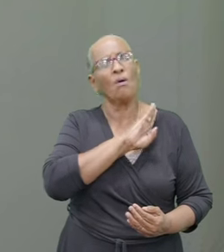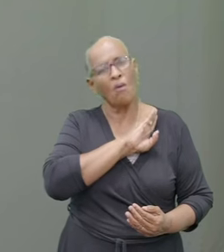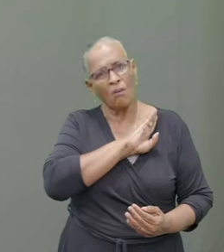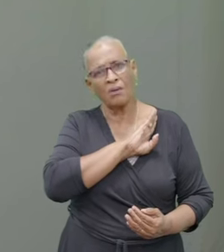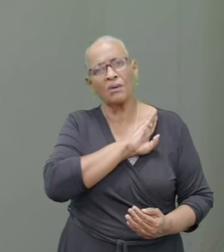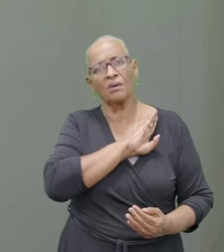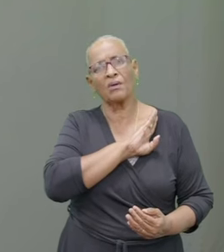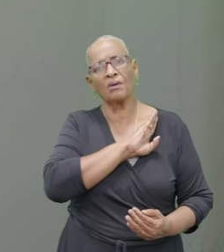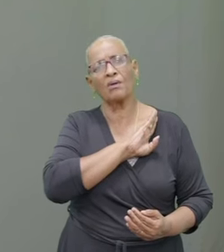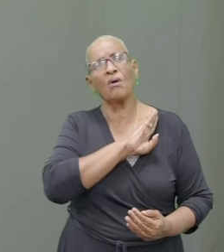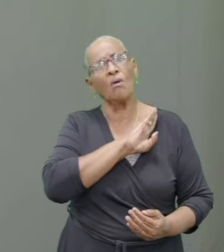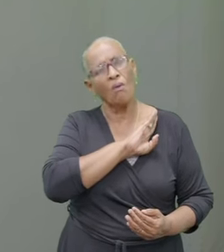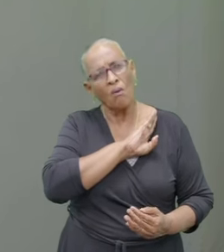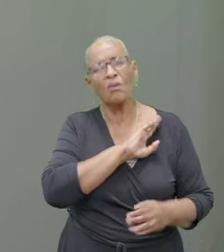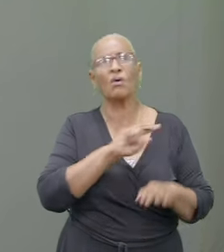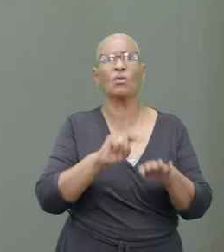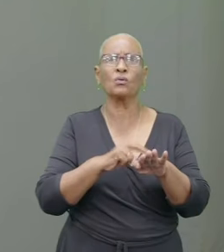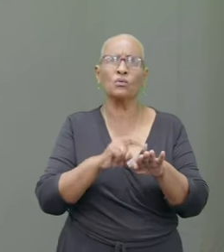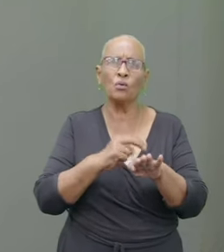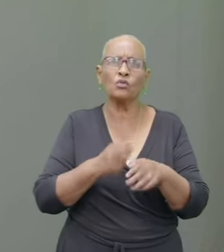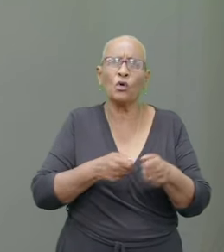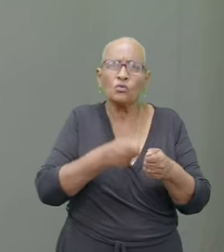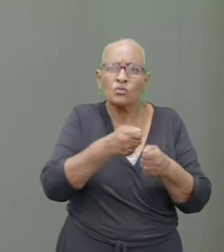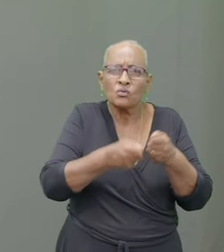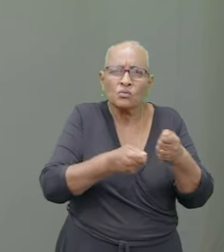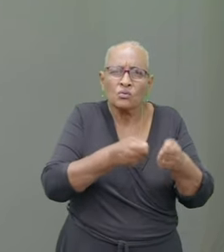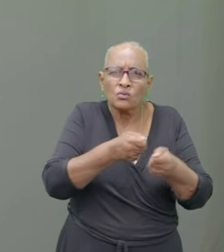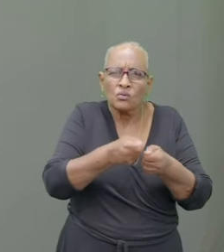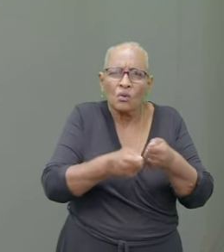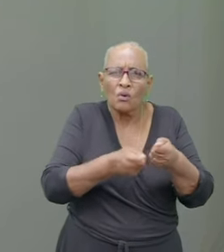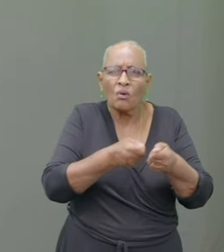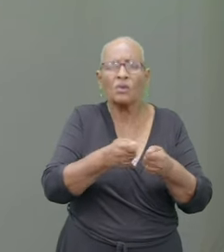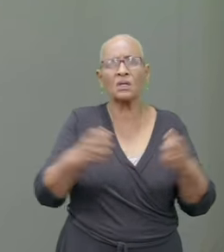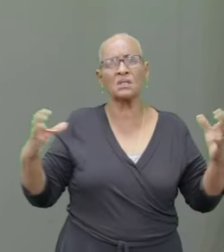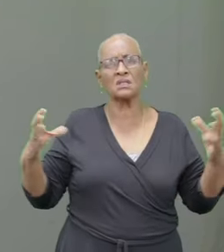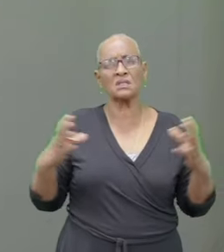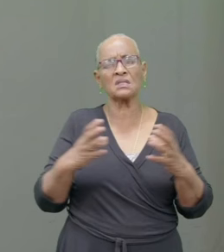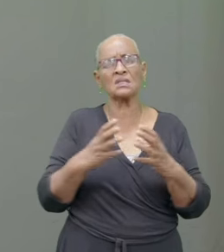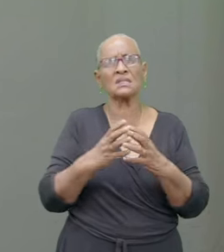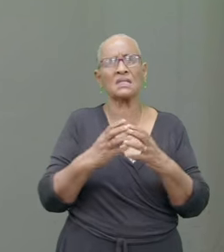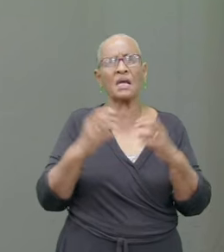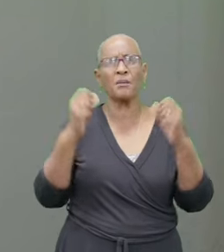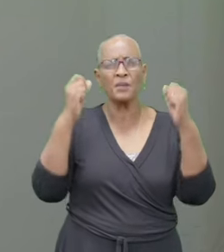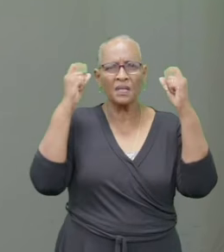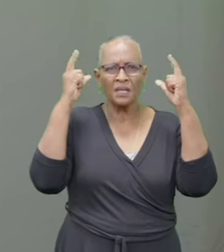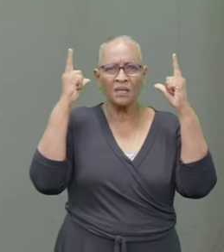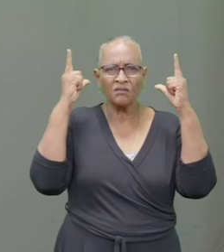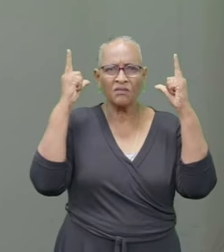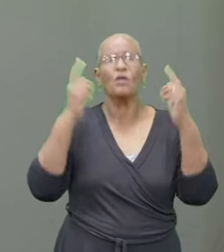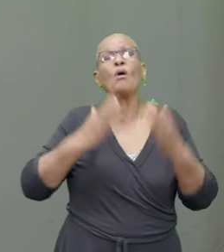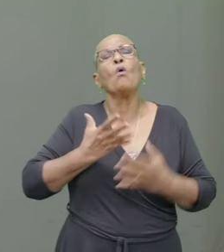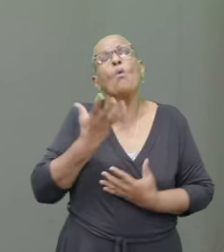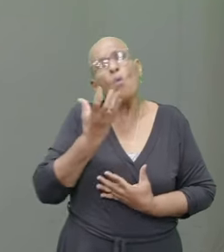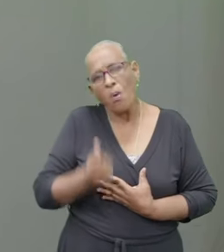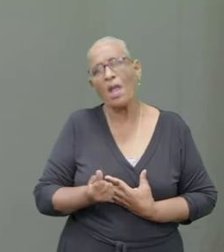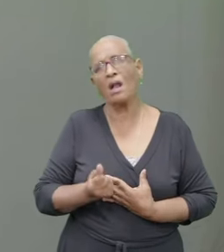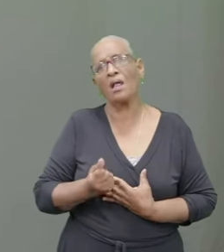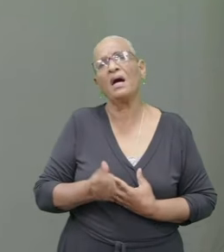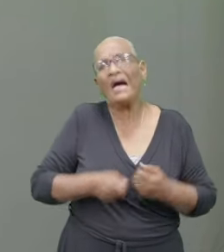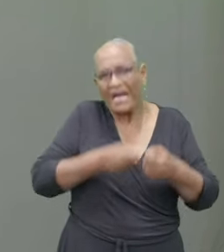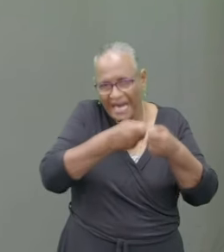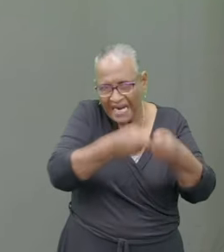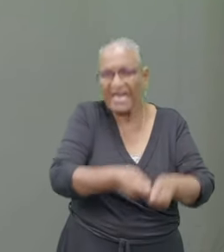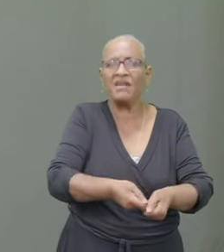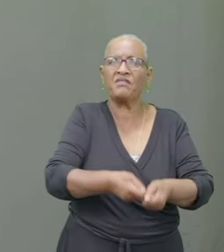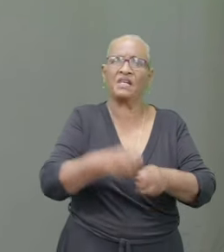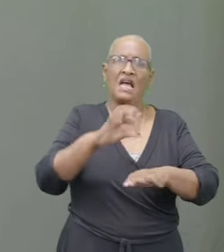de nodige zorg die de samenleving behoeft, dat je die kan verlenen in